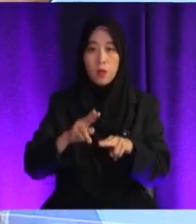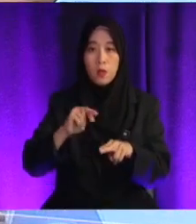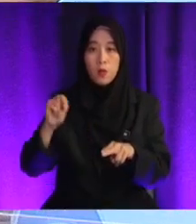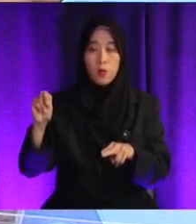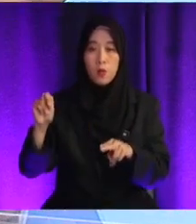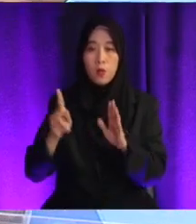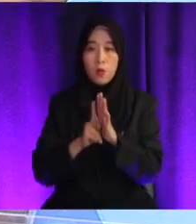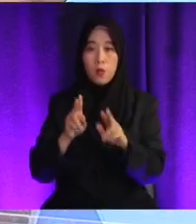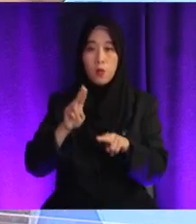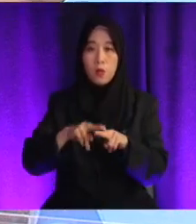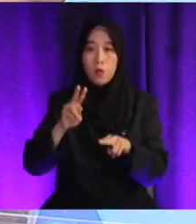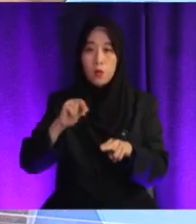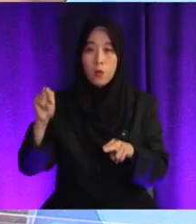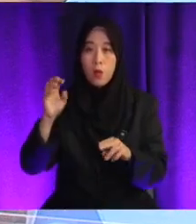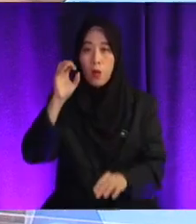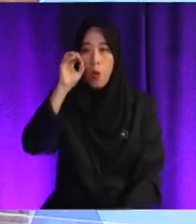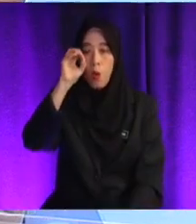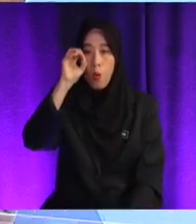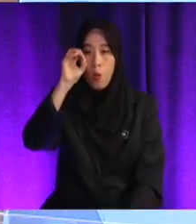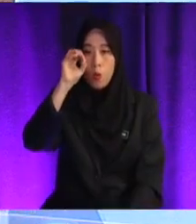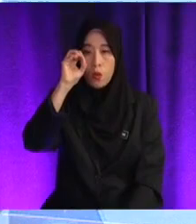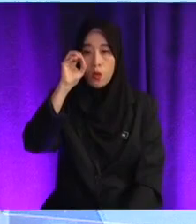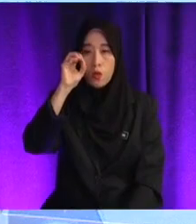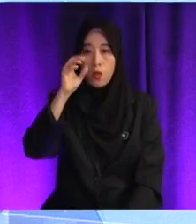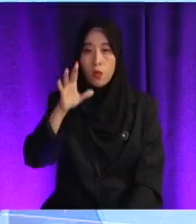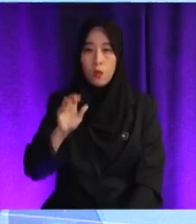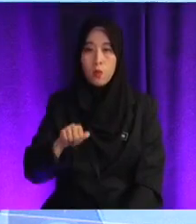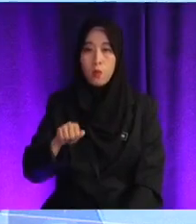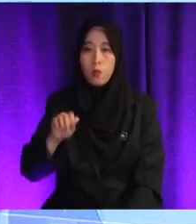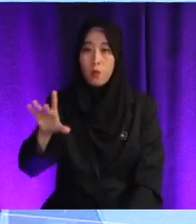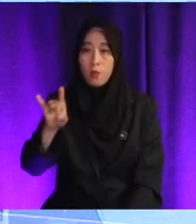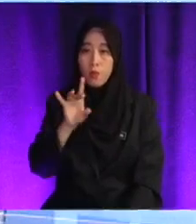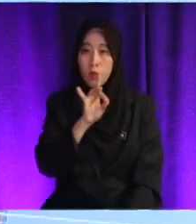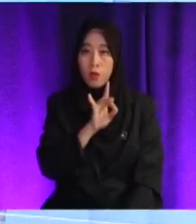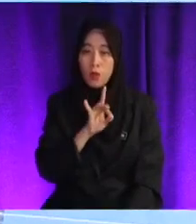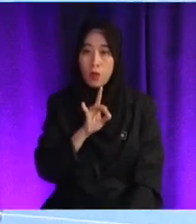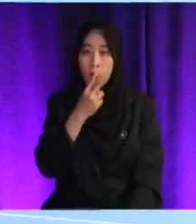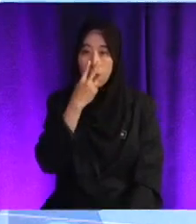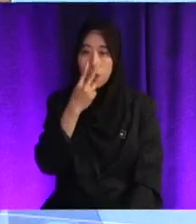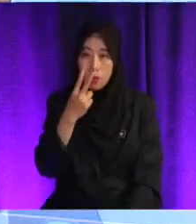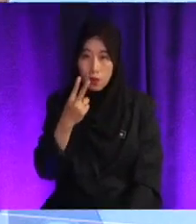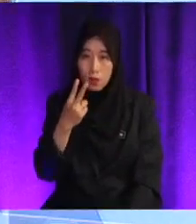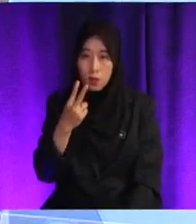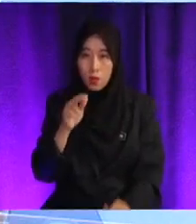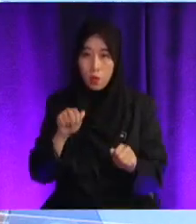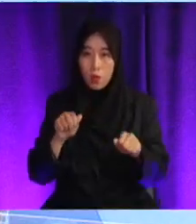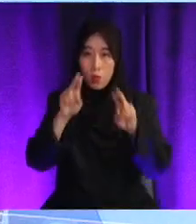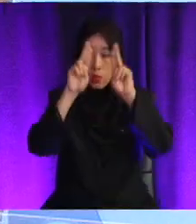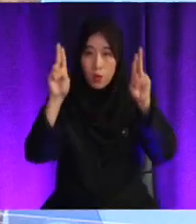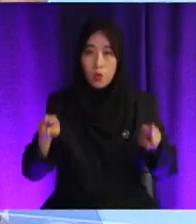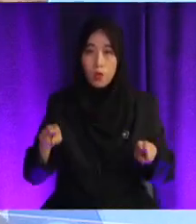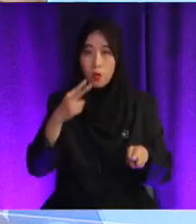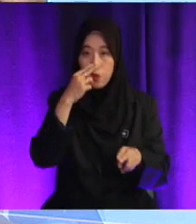pilihan pada kedudukan ohm. Okay. Yang inilah. Kita boleh pilih. Okey, memandangkan kita nak uji ni semata-mata fuse